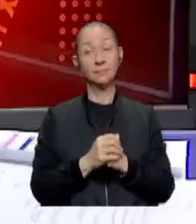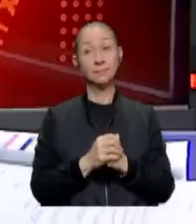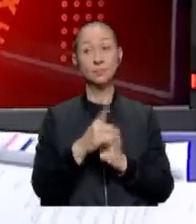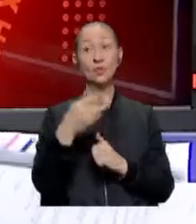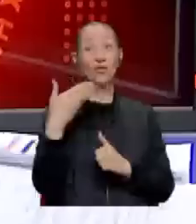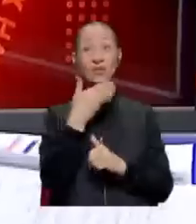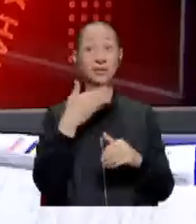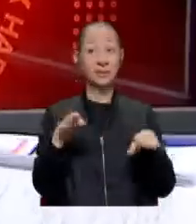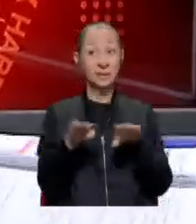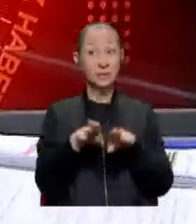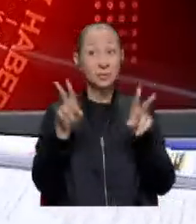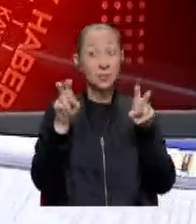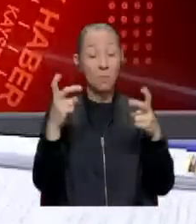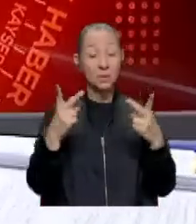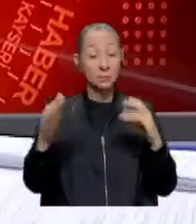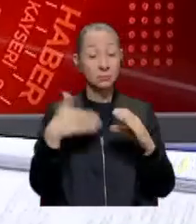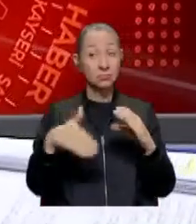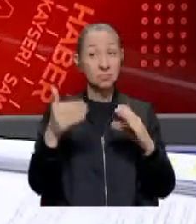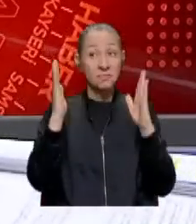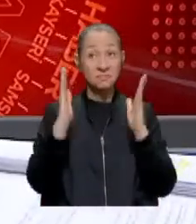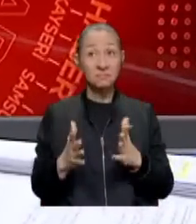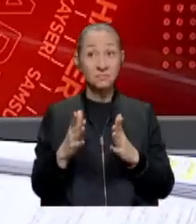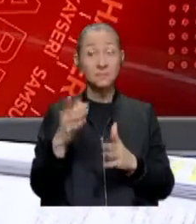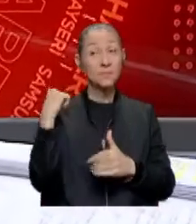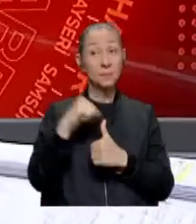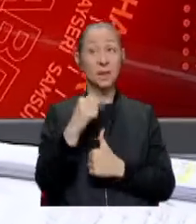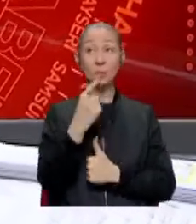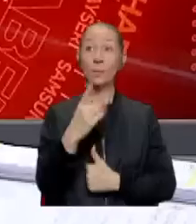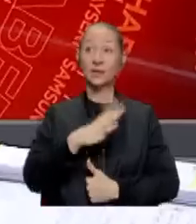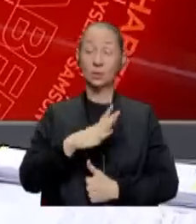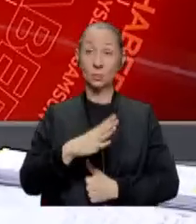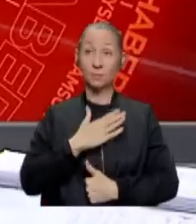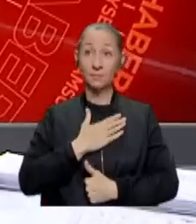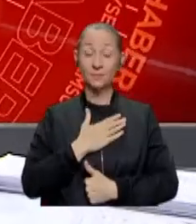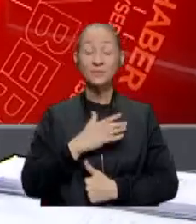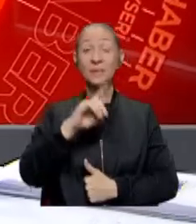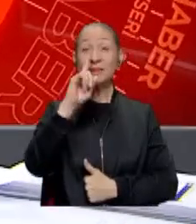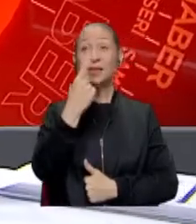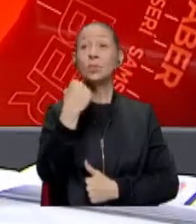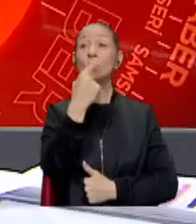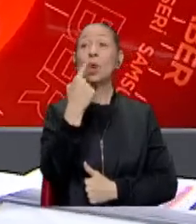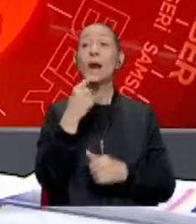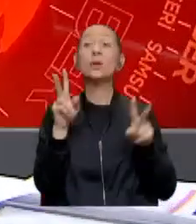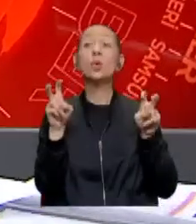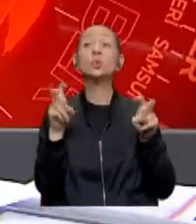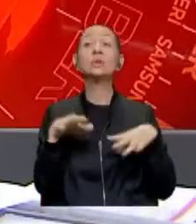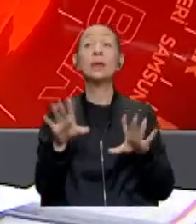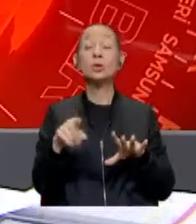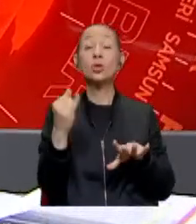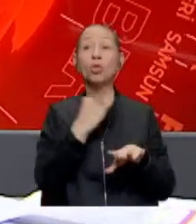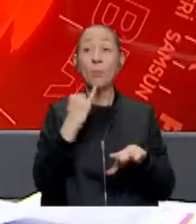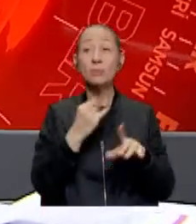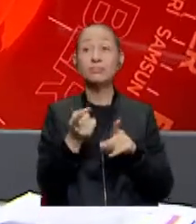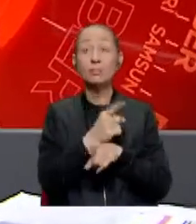bu fırsat eşitliği meselesi mesajlarda da çok yer alıyor altını bir kere daha çizmek istiyorum Sadece mülakat meselesi de değil bu ülkede